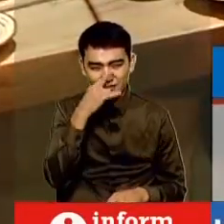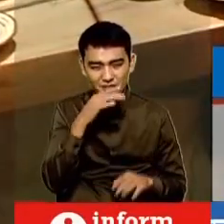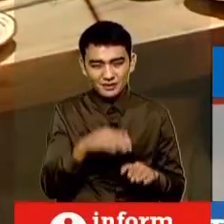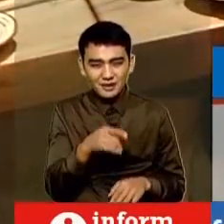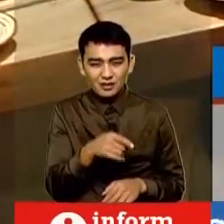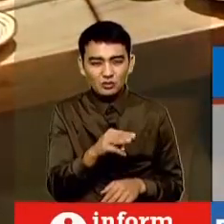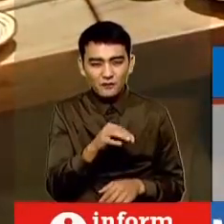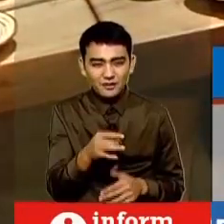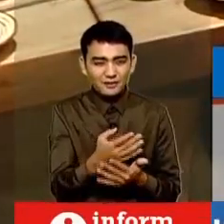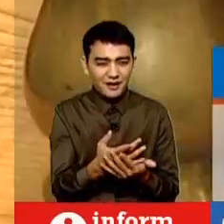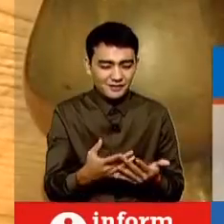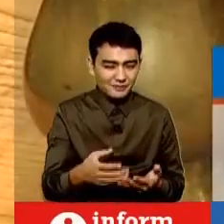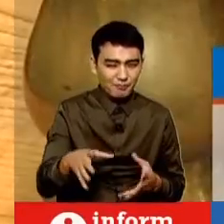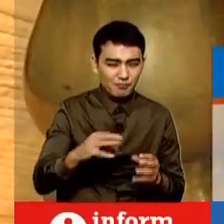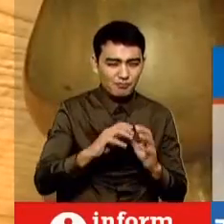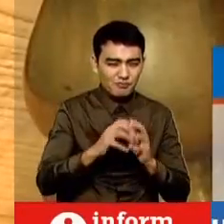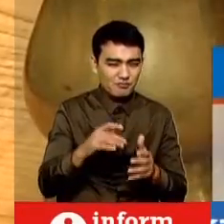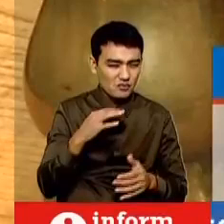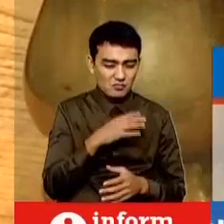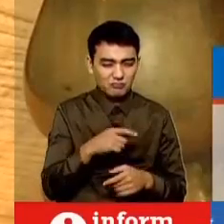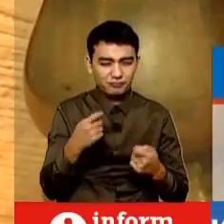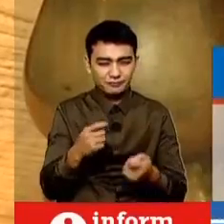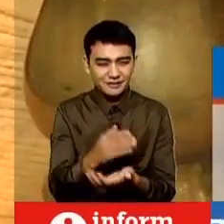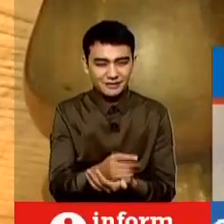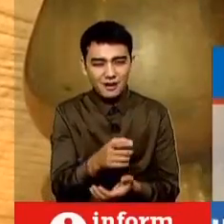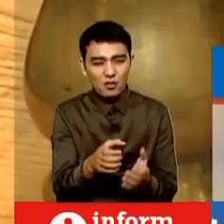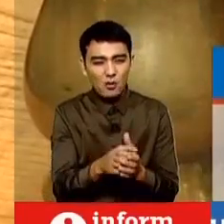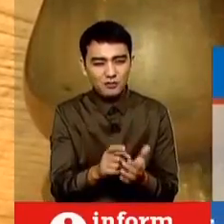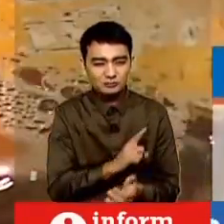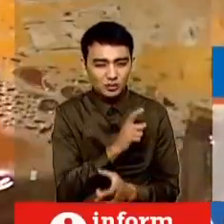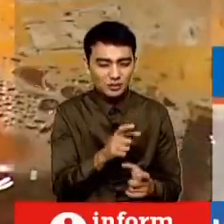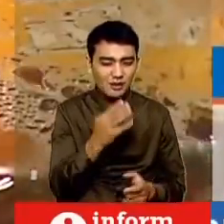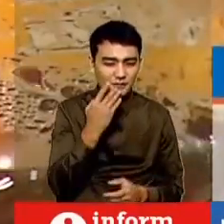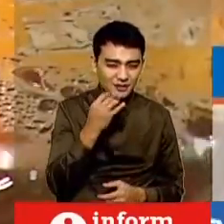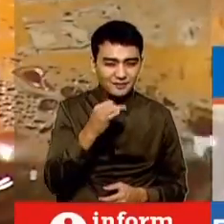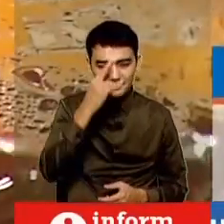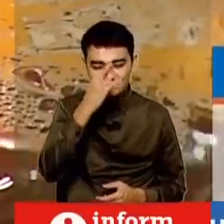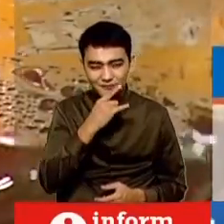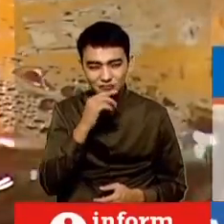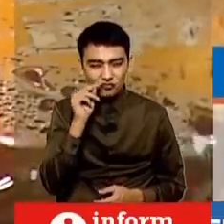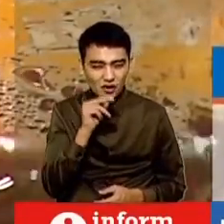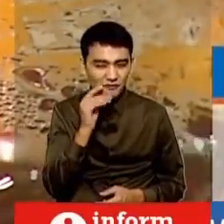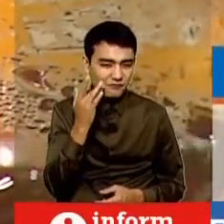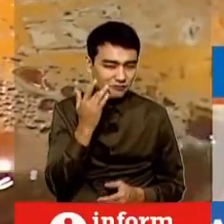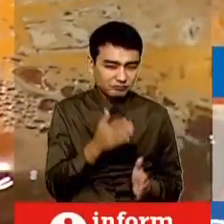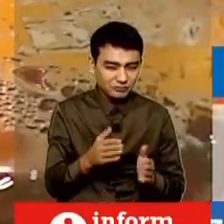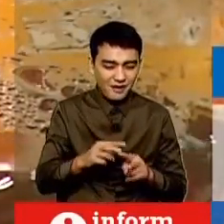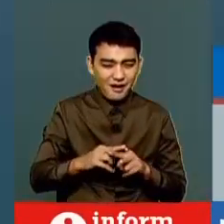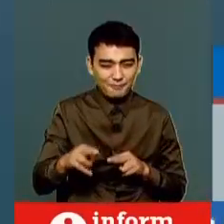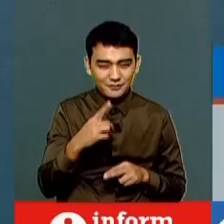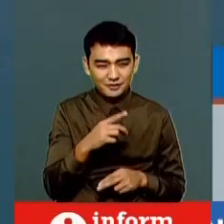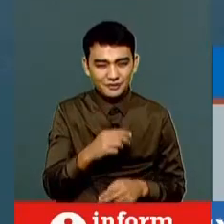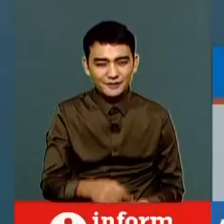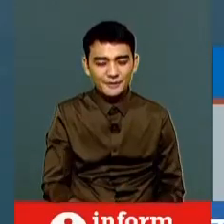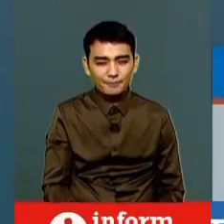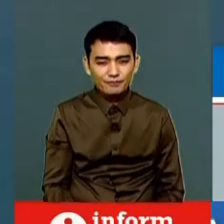кәсіпорынның тауарлары әлемнің көптеген елдеріне таралуда. Ал компания мамандары ағылшындар мен қазақстандықтардың шай демдеу дәстүрі сәйкес келеді дейді.